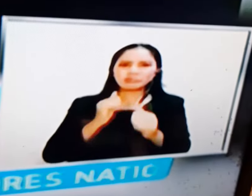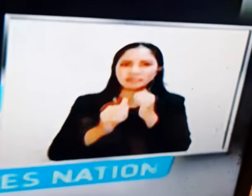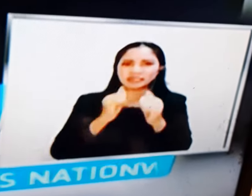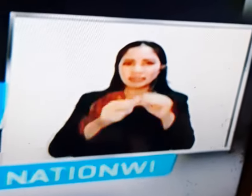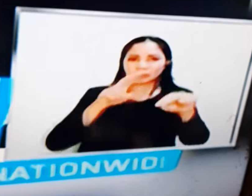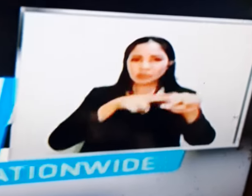Dahil sa lalat po.